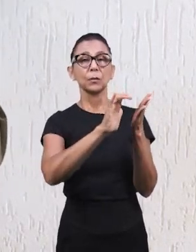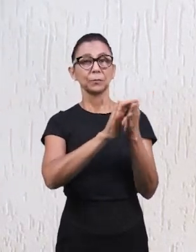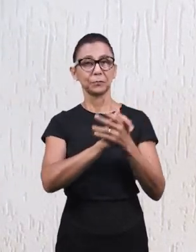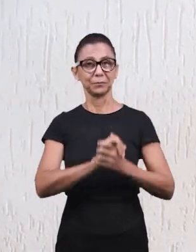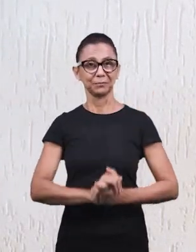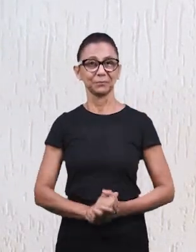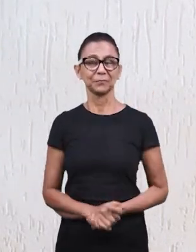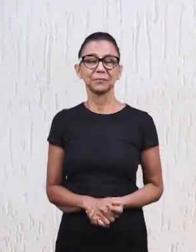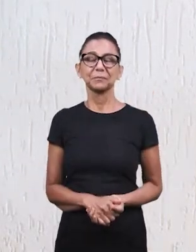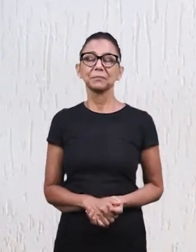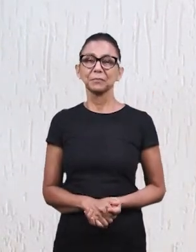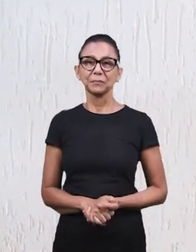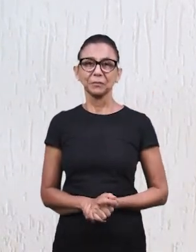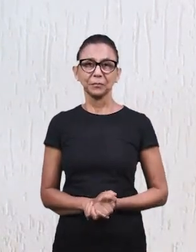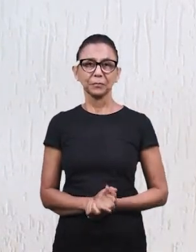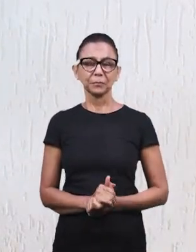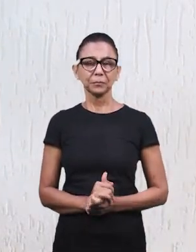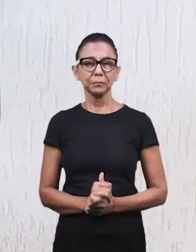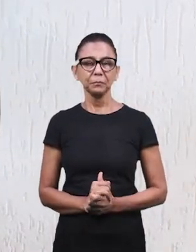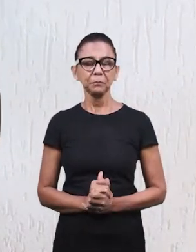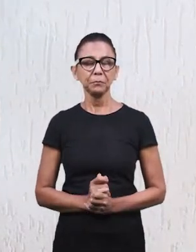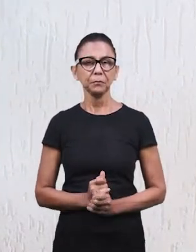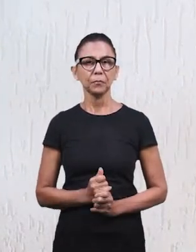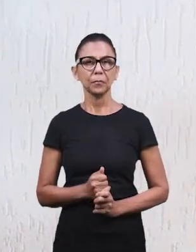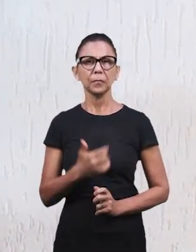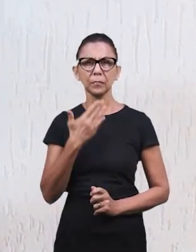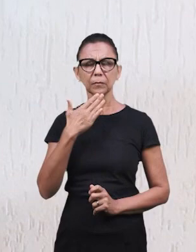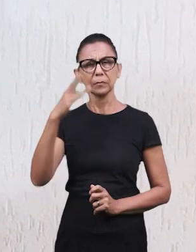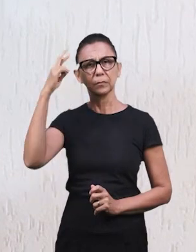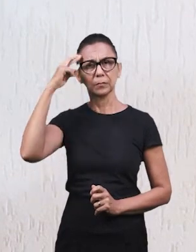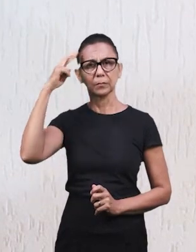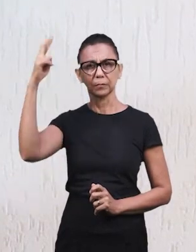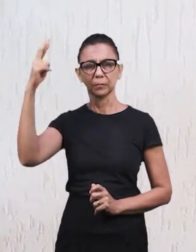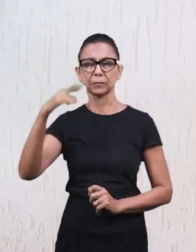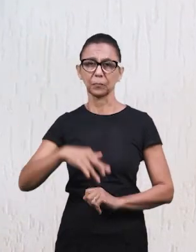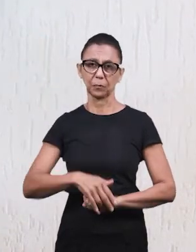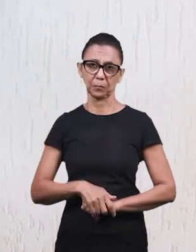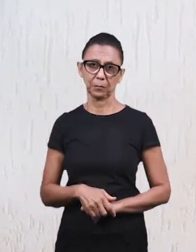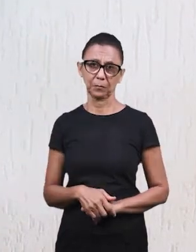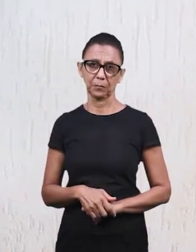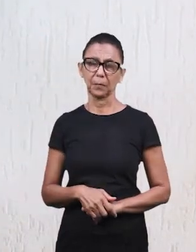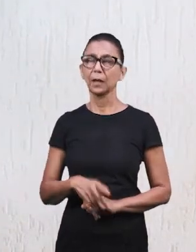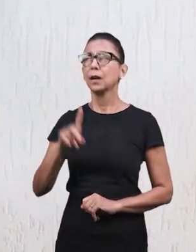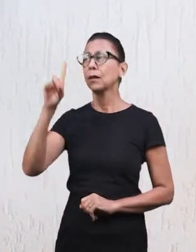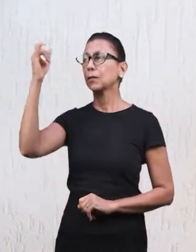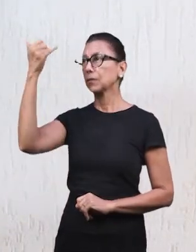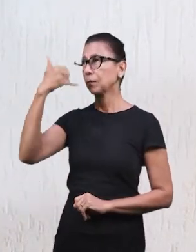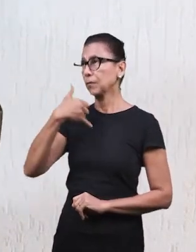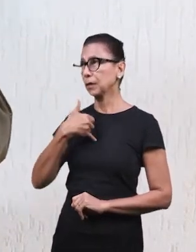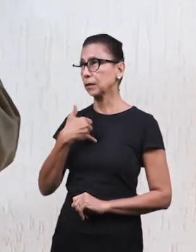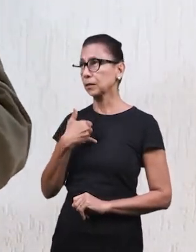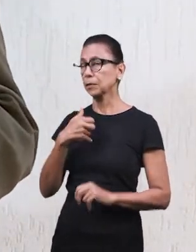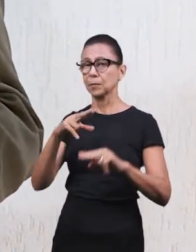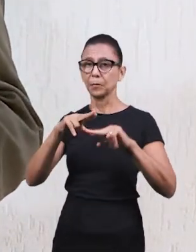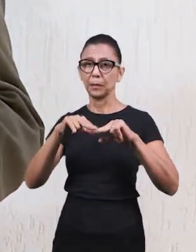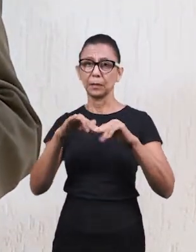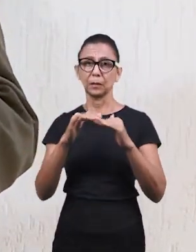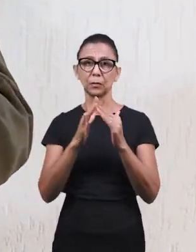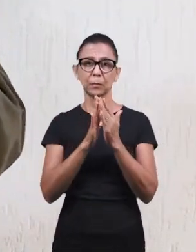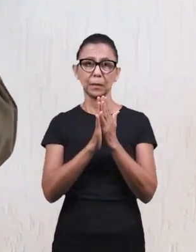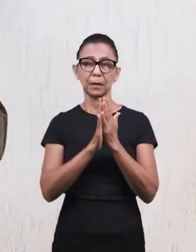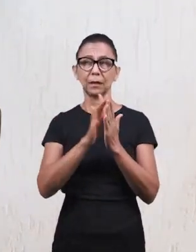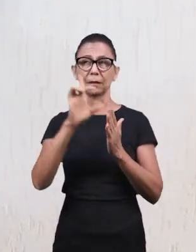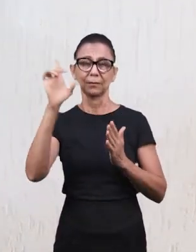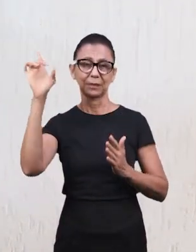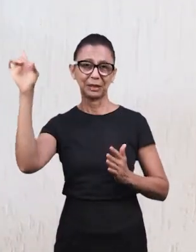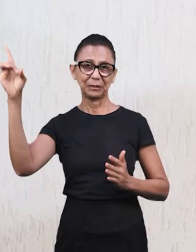вашу и в сердце своем воззовите Господа. Воззовите о силе крови, попросите: Господь,